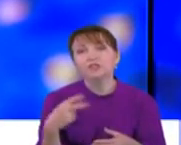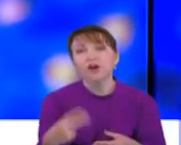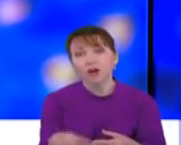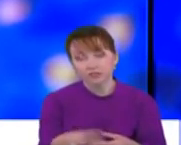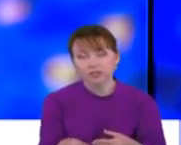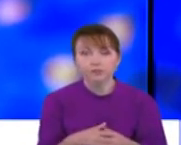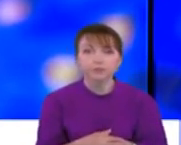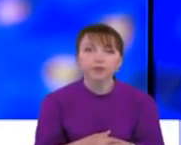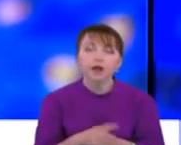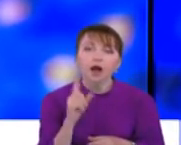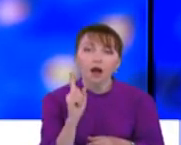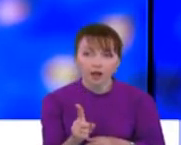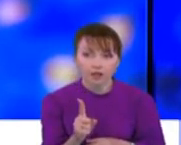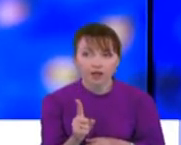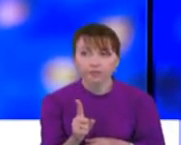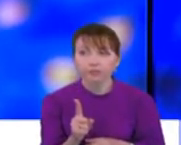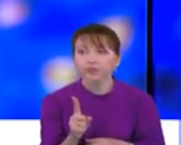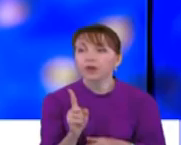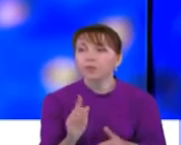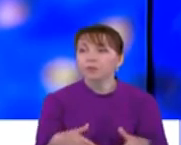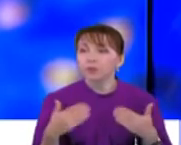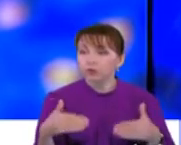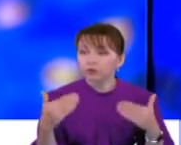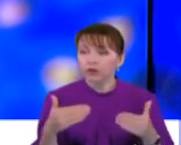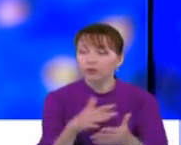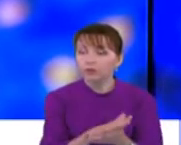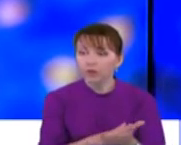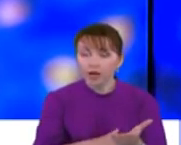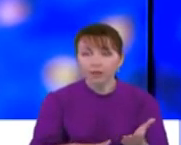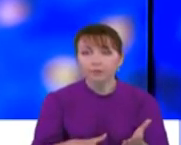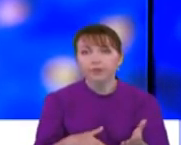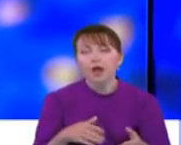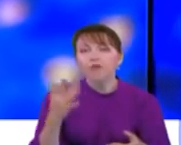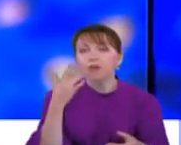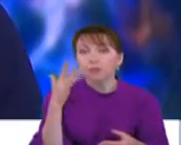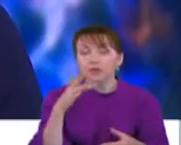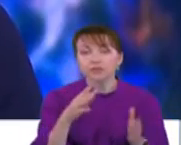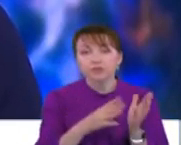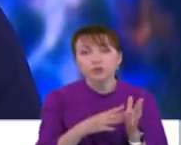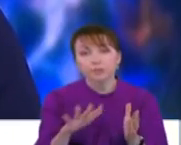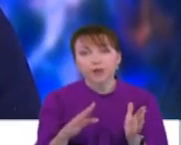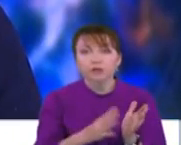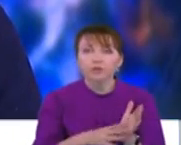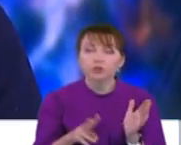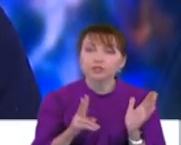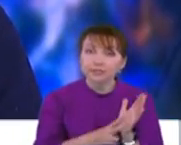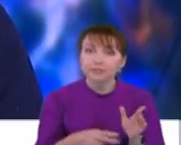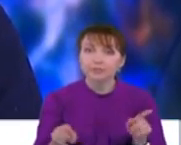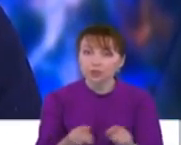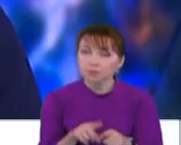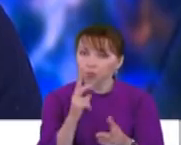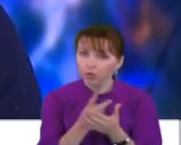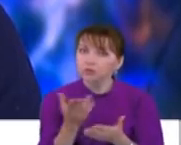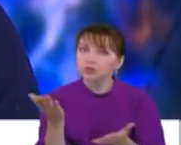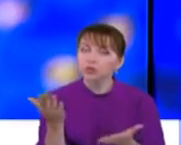От. Але ми просуваємося далі. Тобто приватний в Америці 95-97, от такі показники